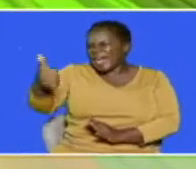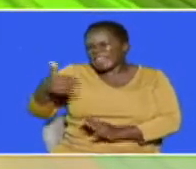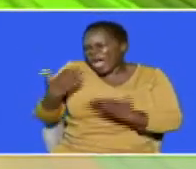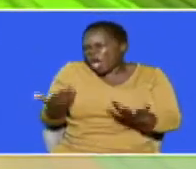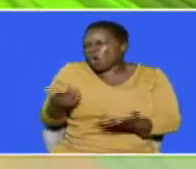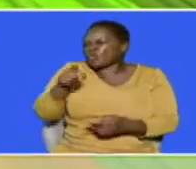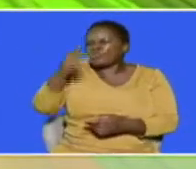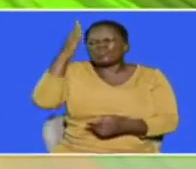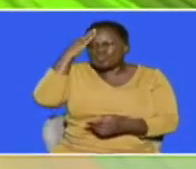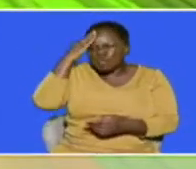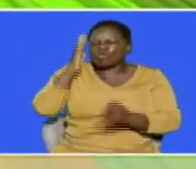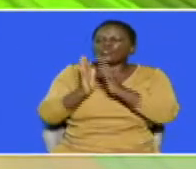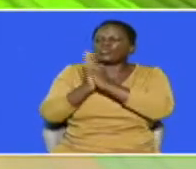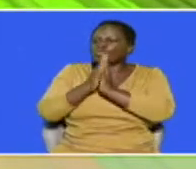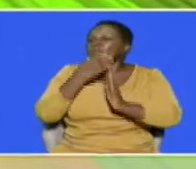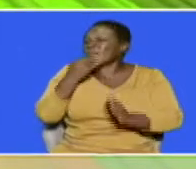tunajua?